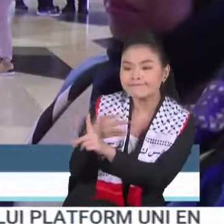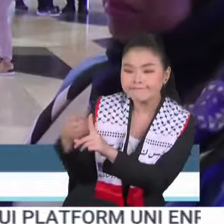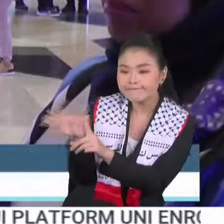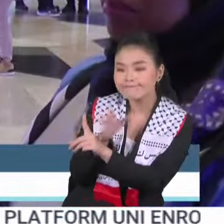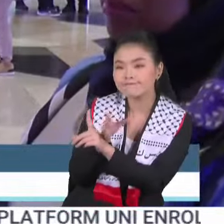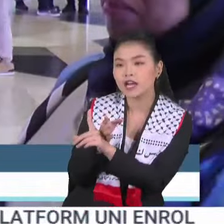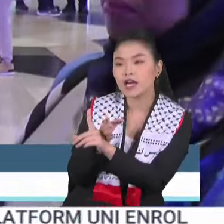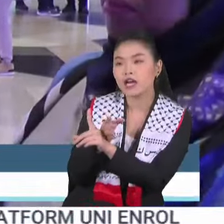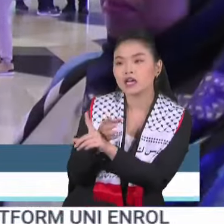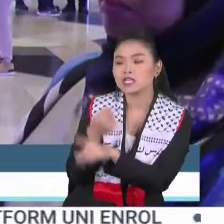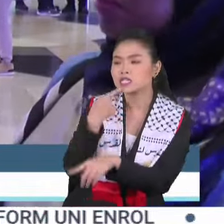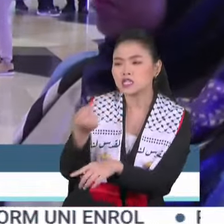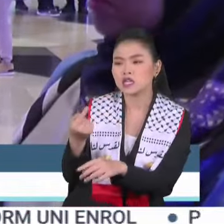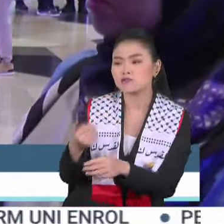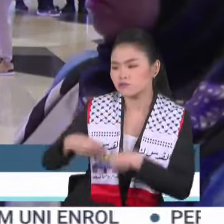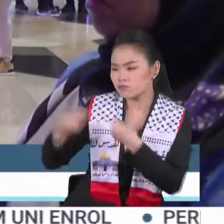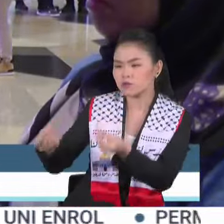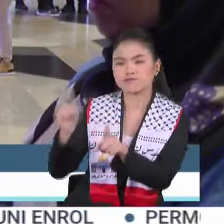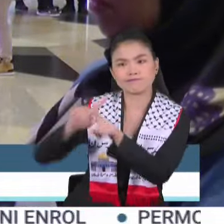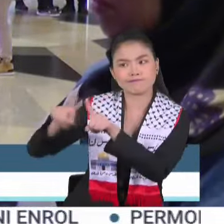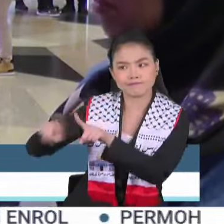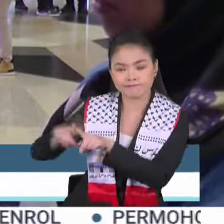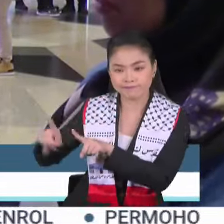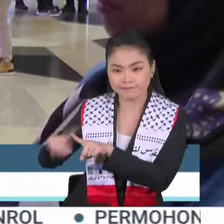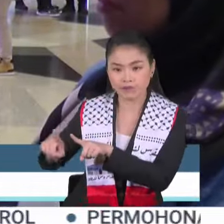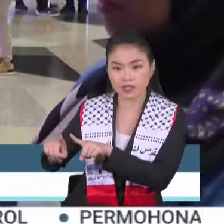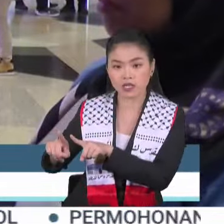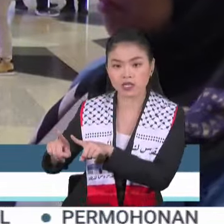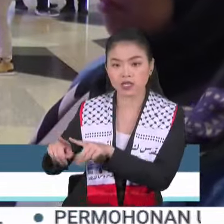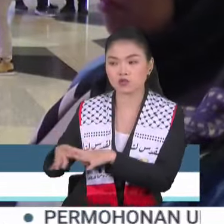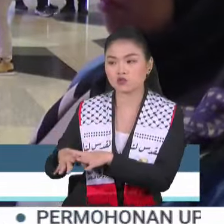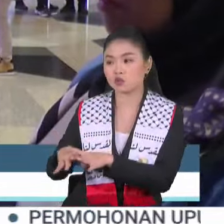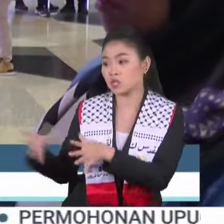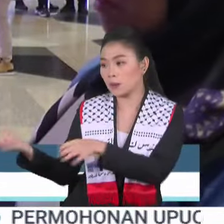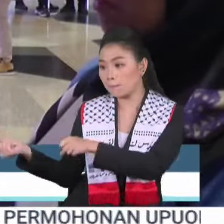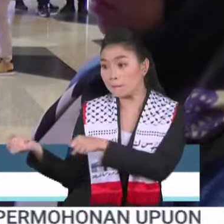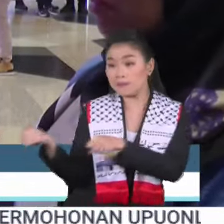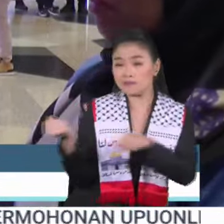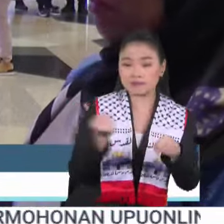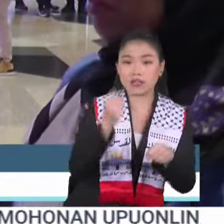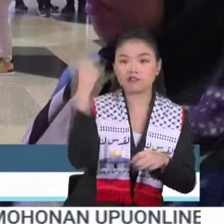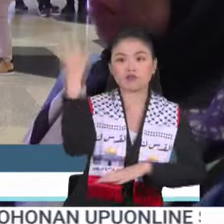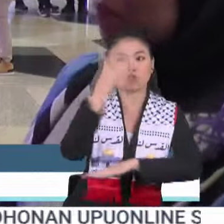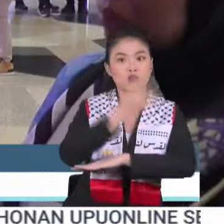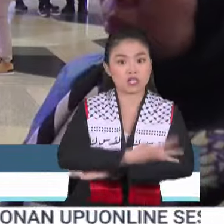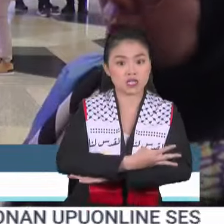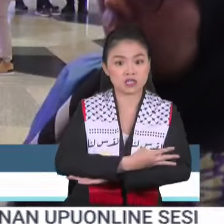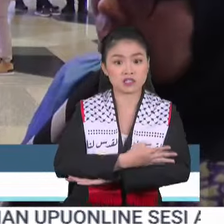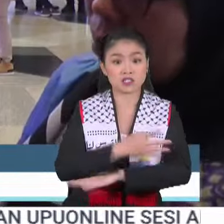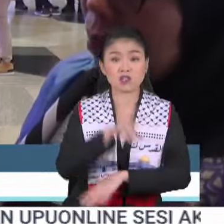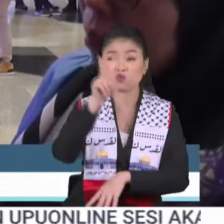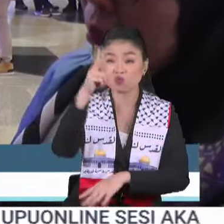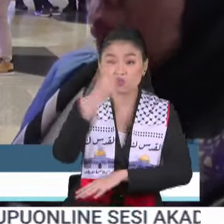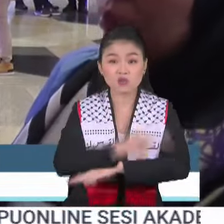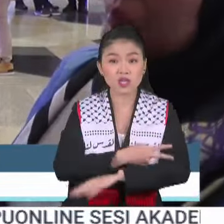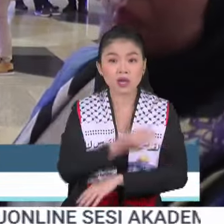Jadi dilarikan 4 hari sampai ada 2 hari ya, diintan tak